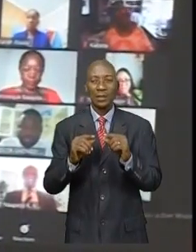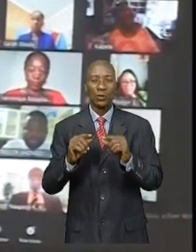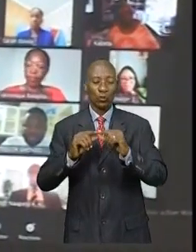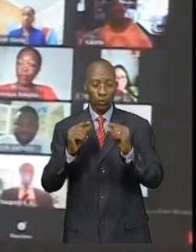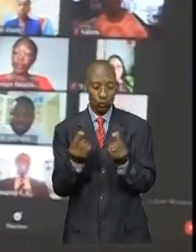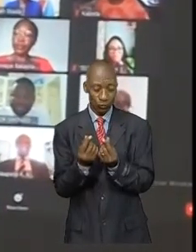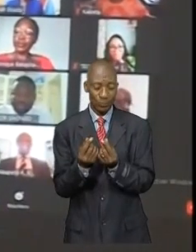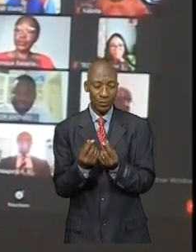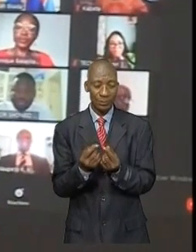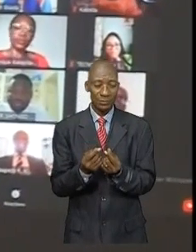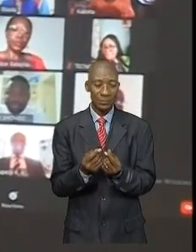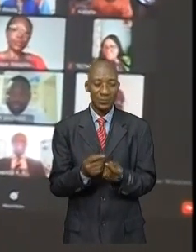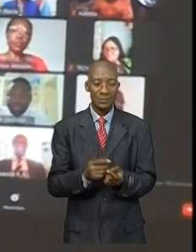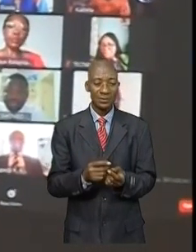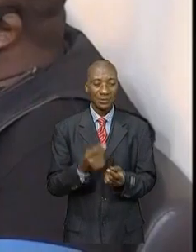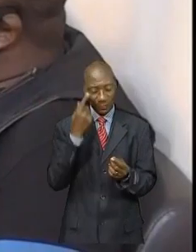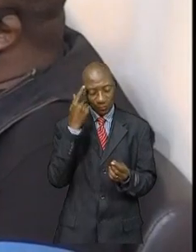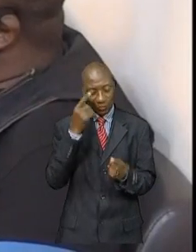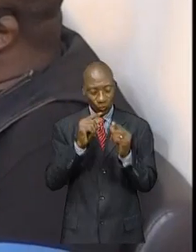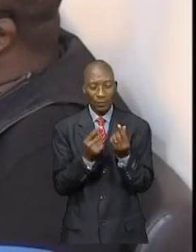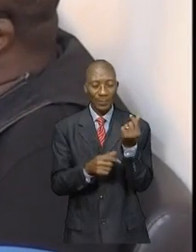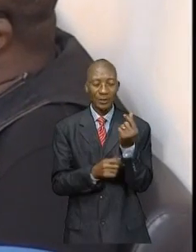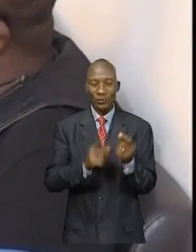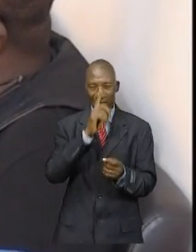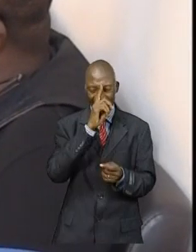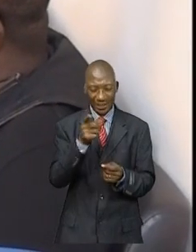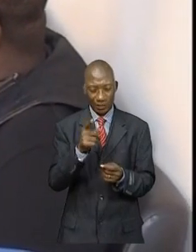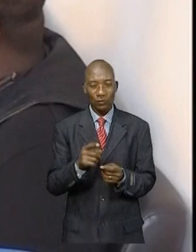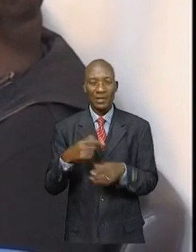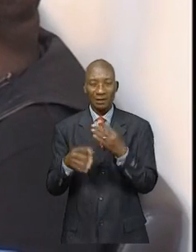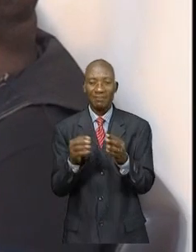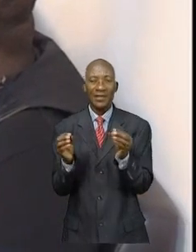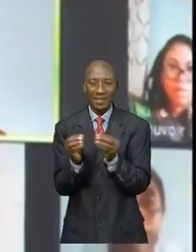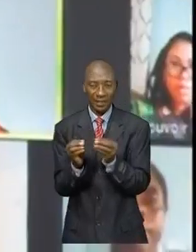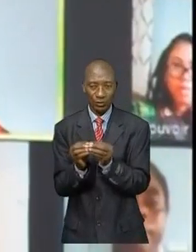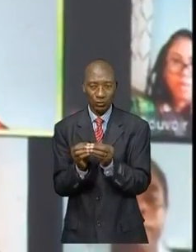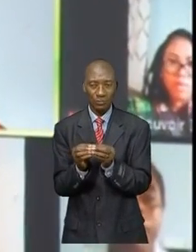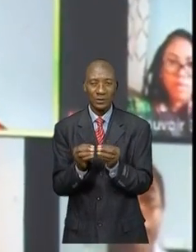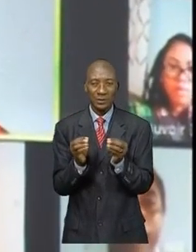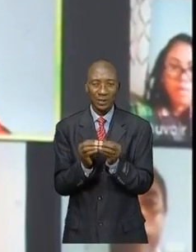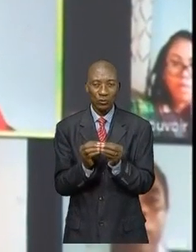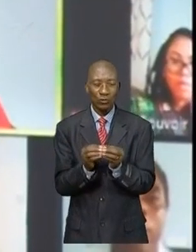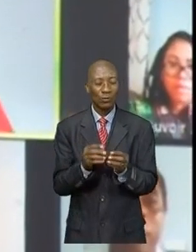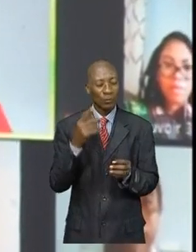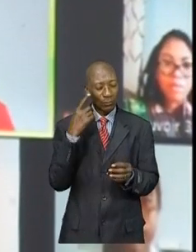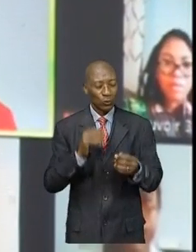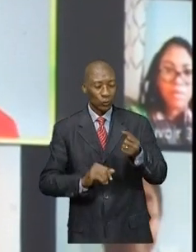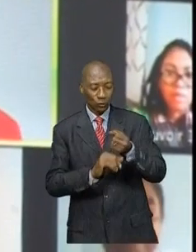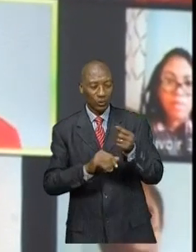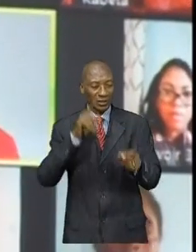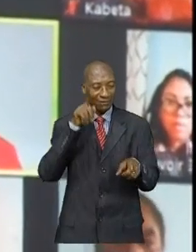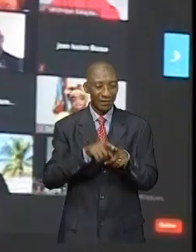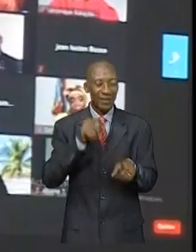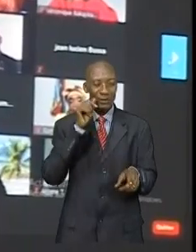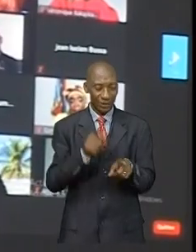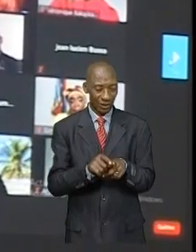des Congolais de l'étranger, a pour objectif de ressasser les compétences intellectuelles et techniques des compatriotes congolais de